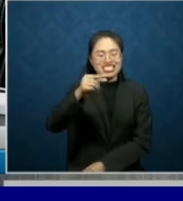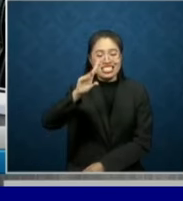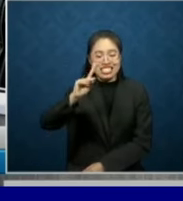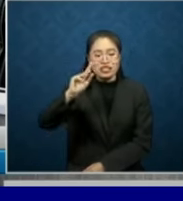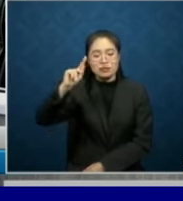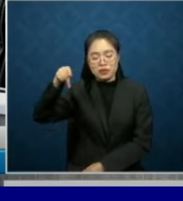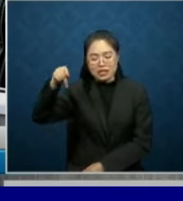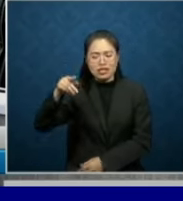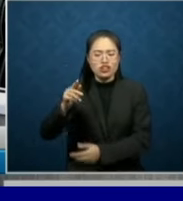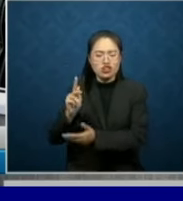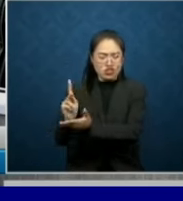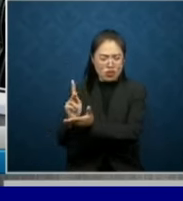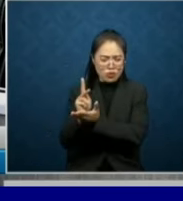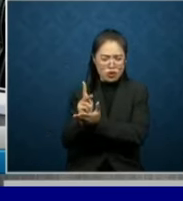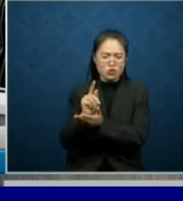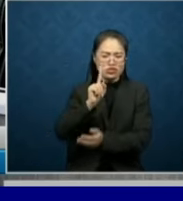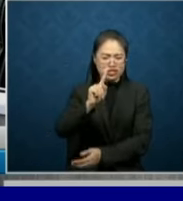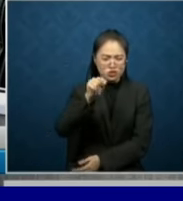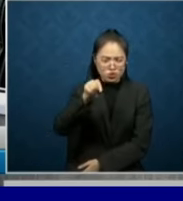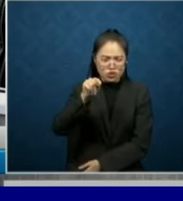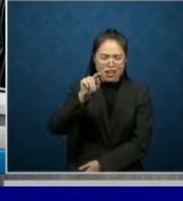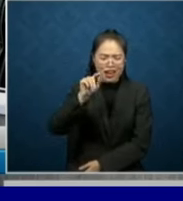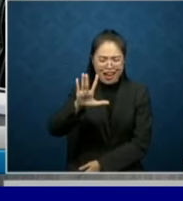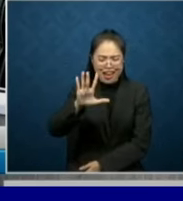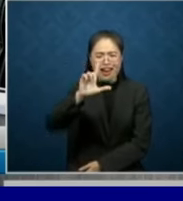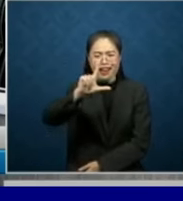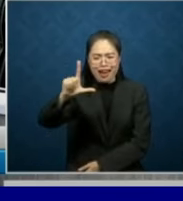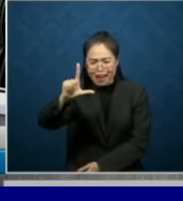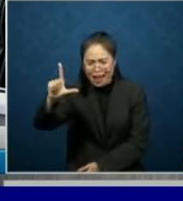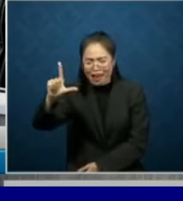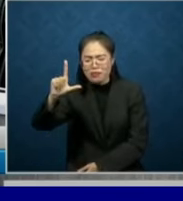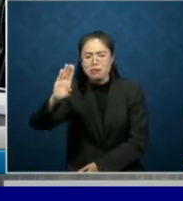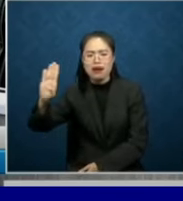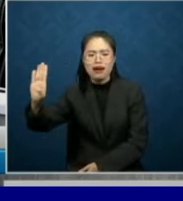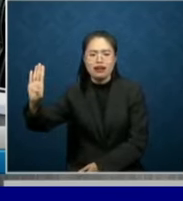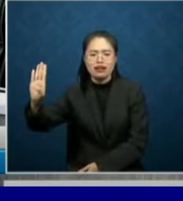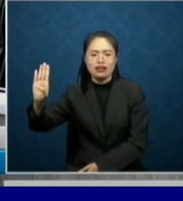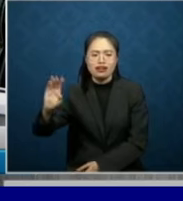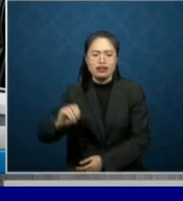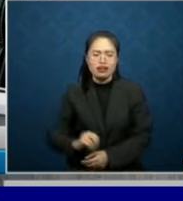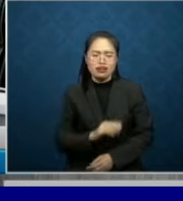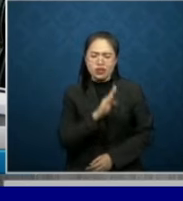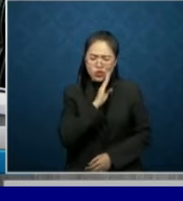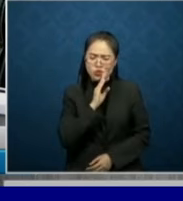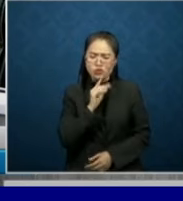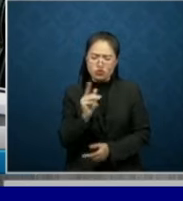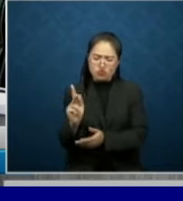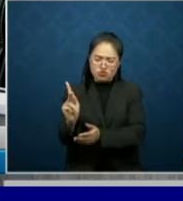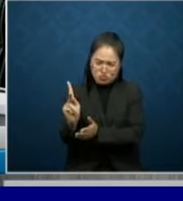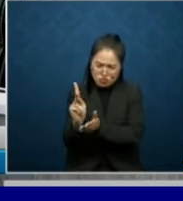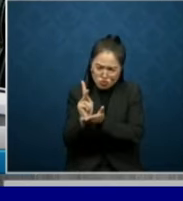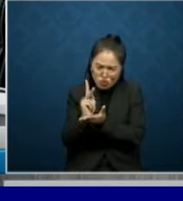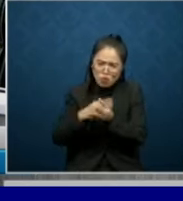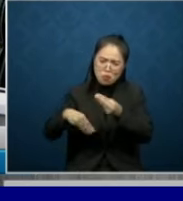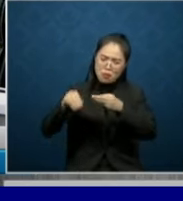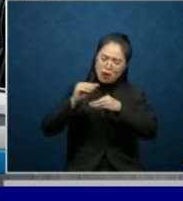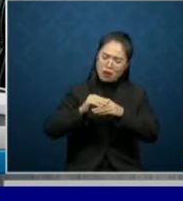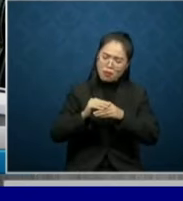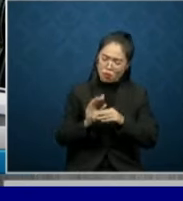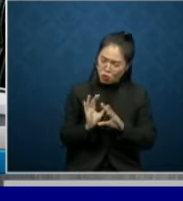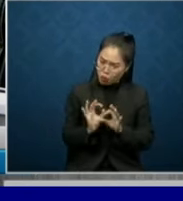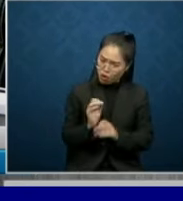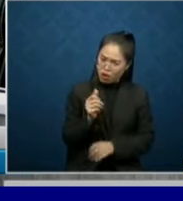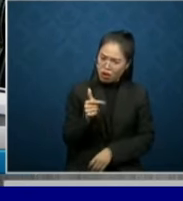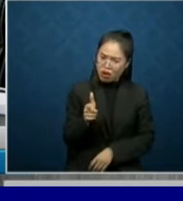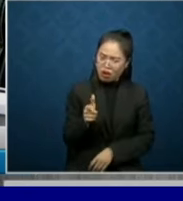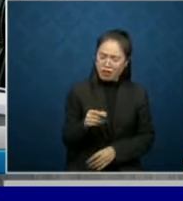ต้องกู้เงิน 1.5 ล้านล้านบาททีนี้มันคุ้มค่าไหมนะครับถ้าเราจะกู้เนี่ยธนาคารแห่งประเ